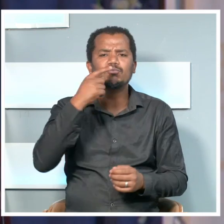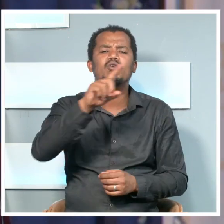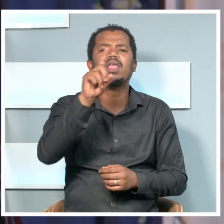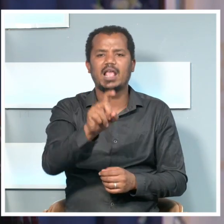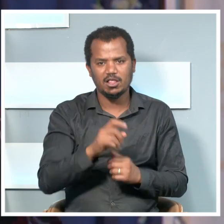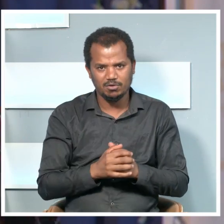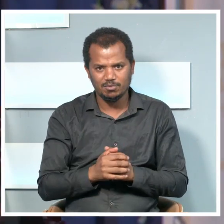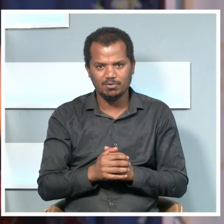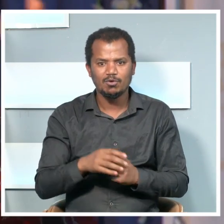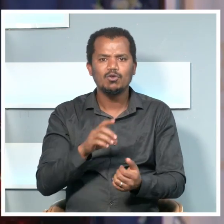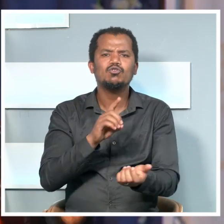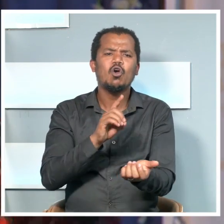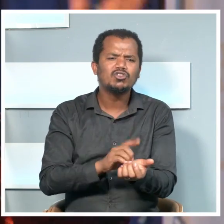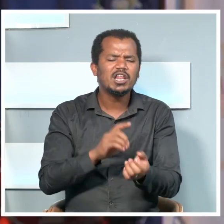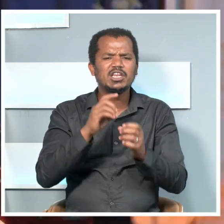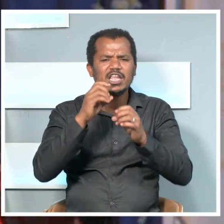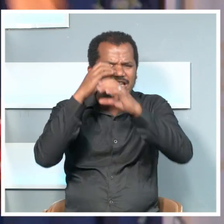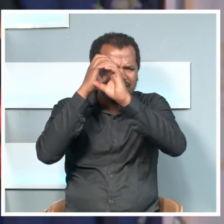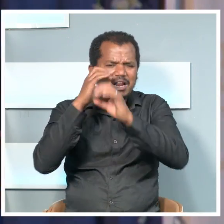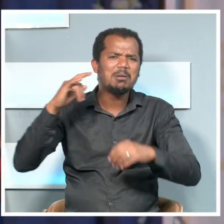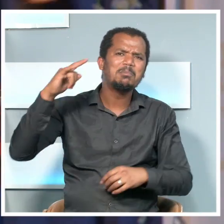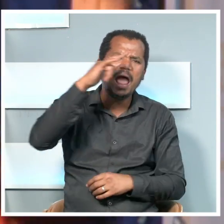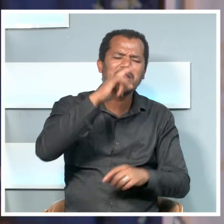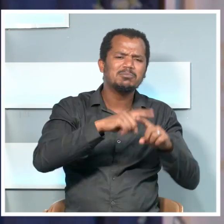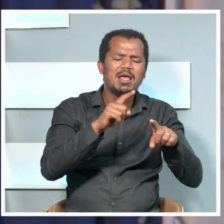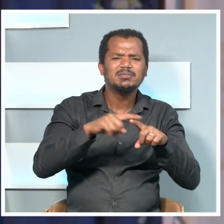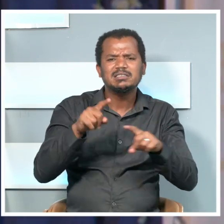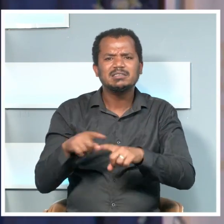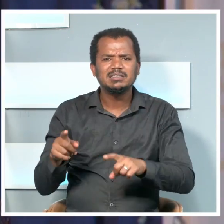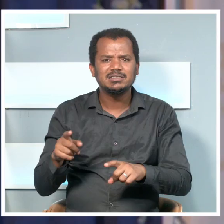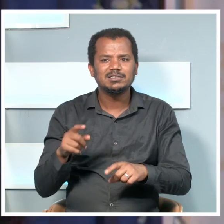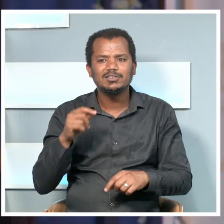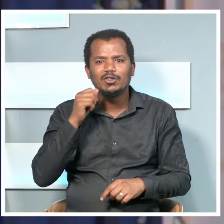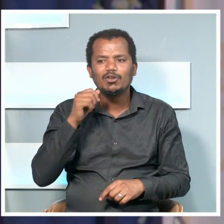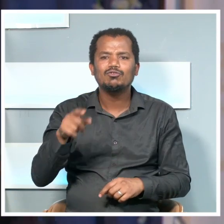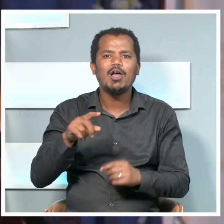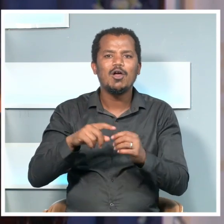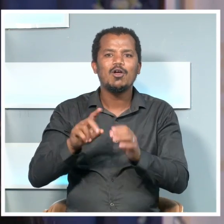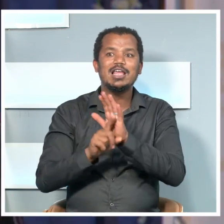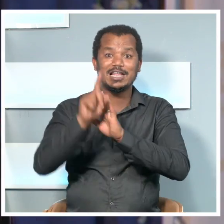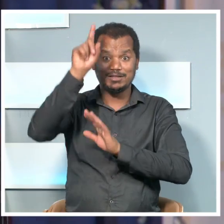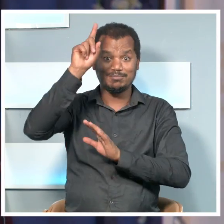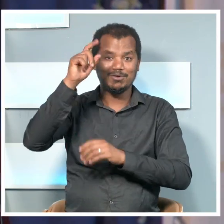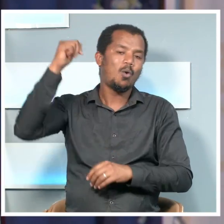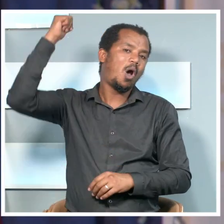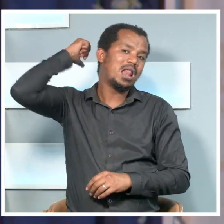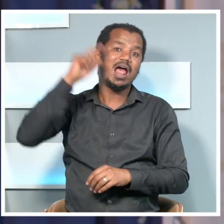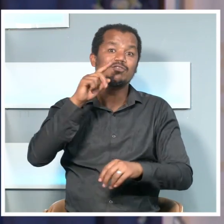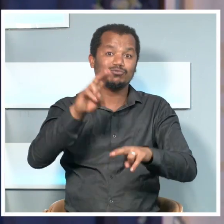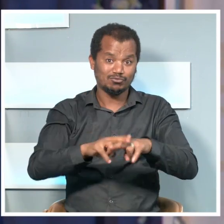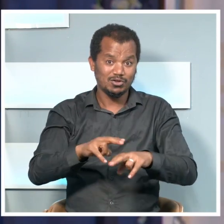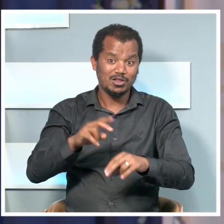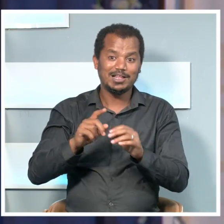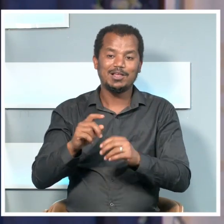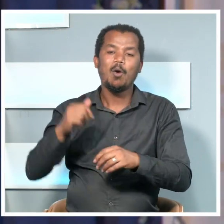أشوف دكتور إنجينر بايلوت من عمل يالو السابق وما ترزم مثل خالد علينا الله تسلم مثل